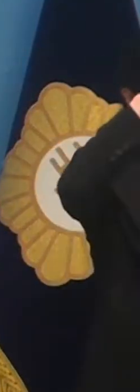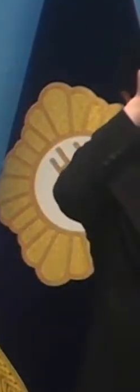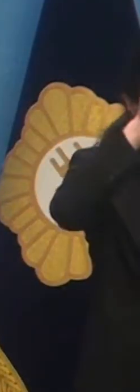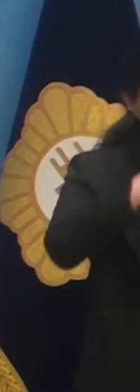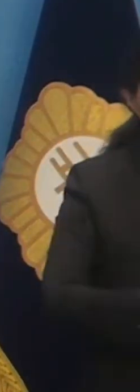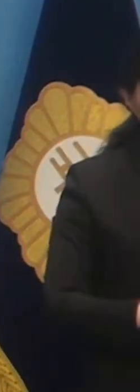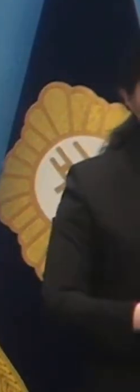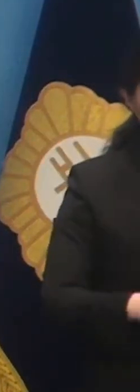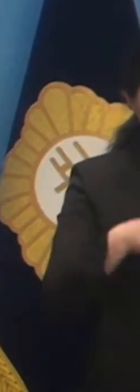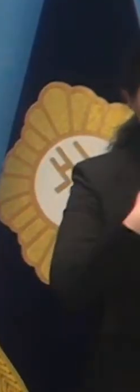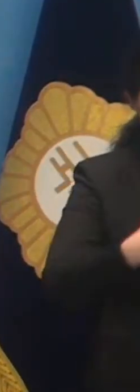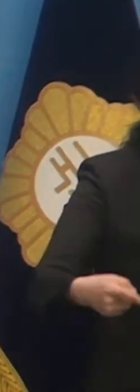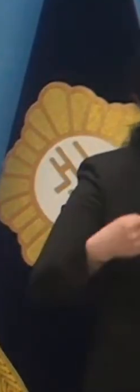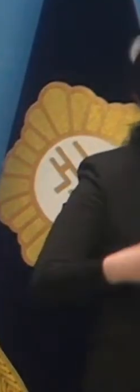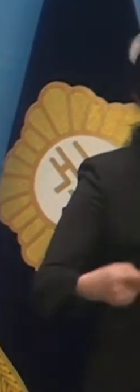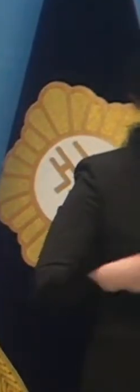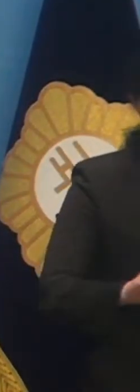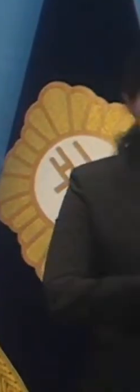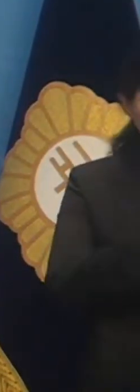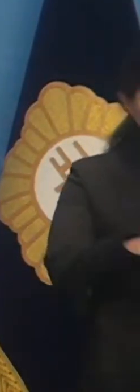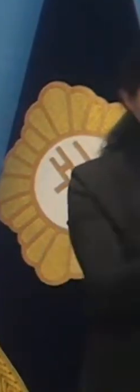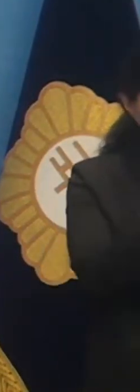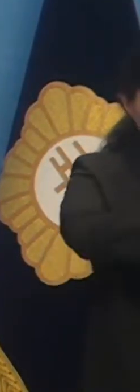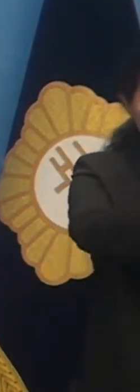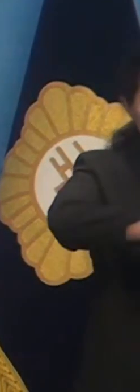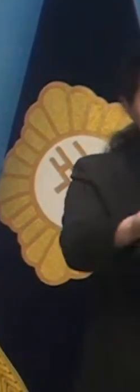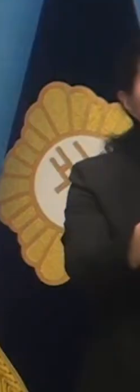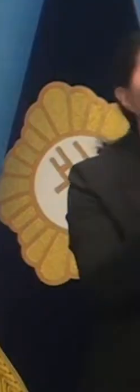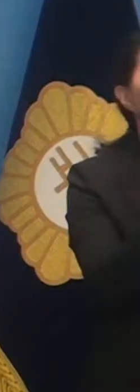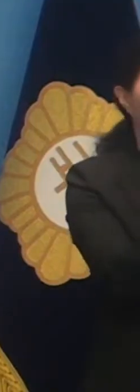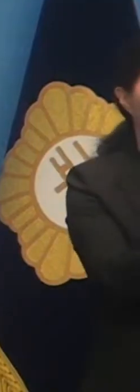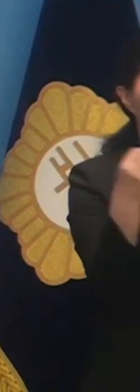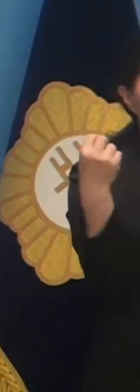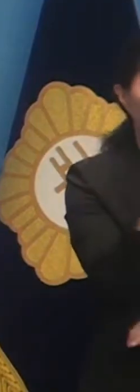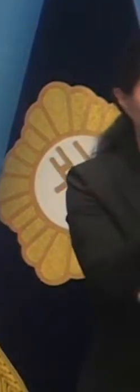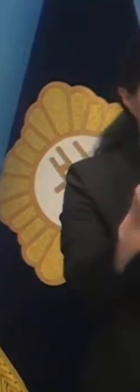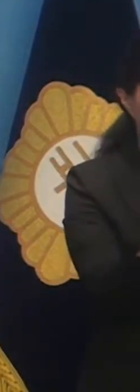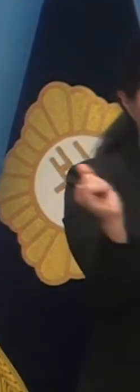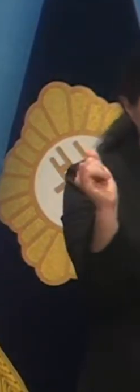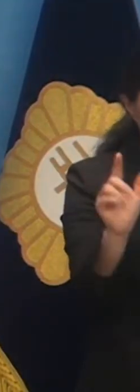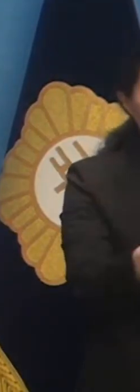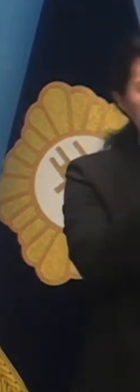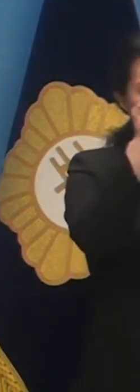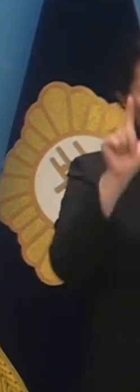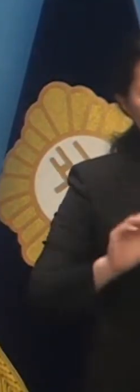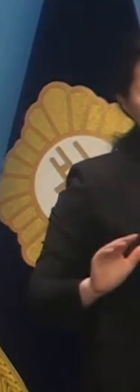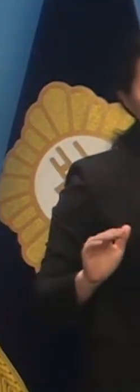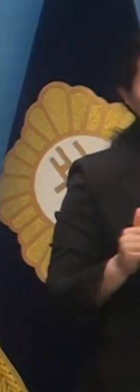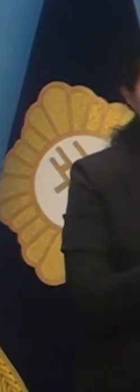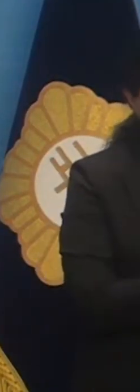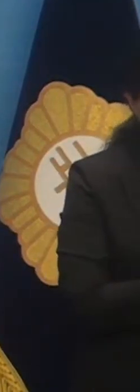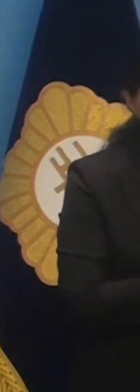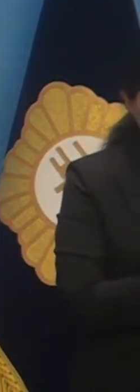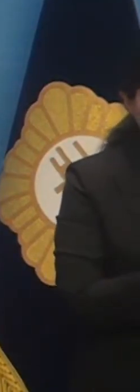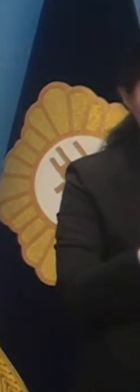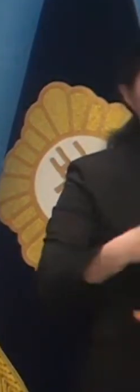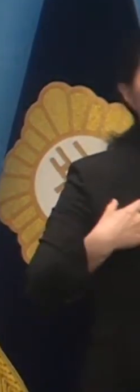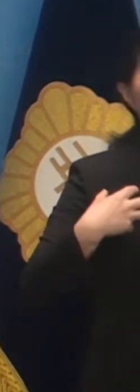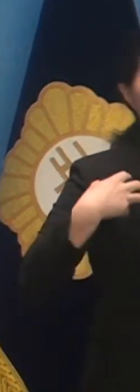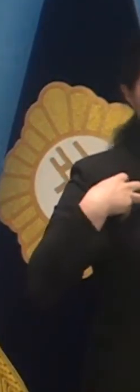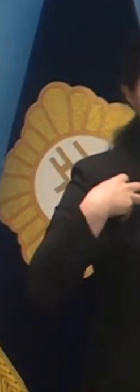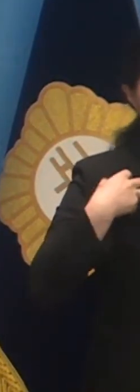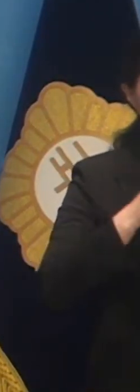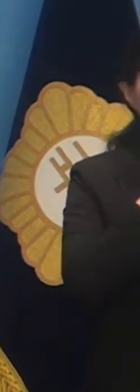검찰의 칼이 오남용되는 것을 막는 것도 중요하지만 국민의 일상을 지키는 본연의